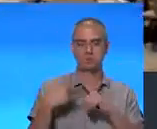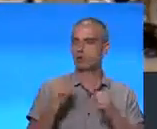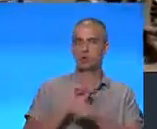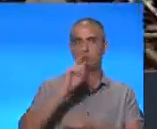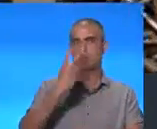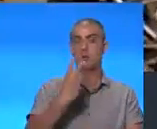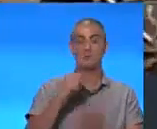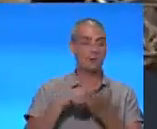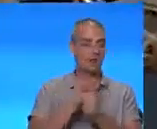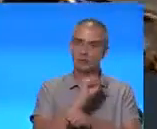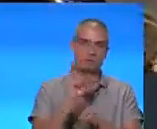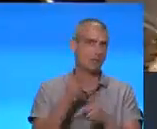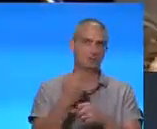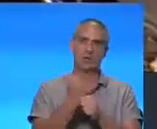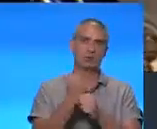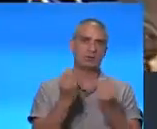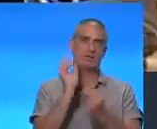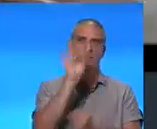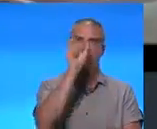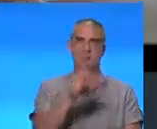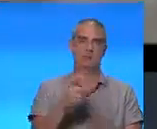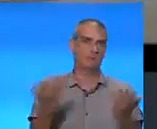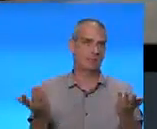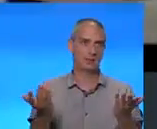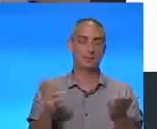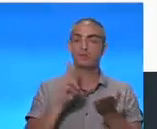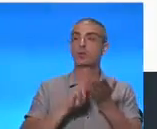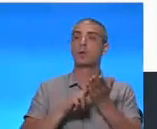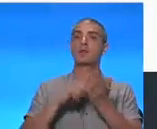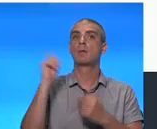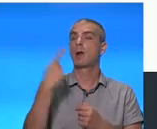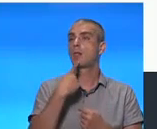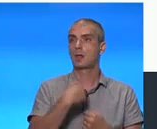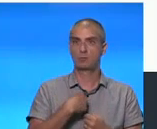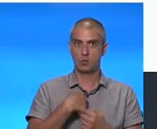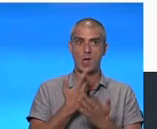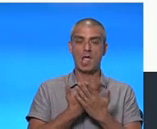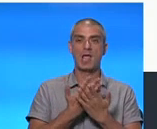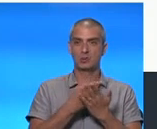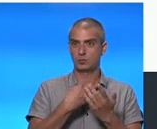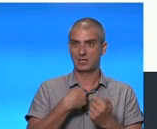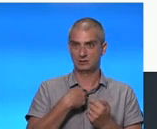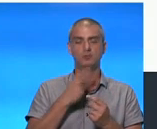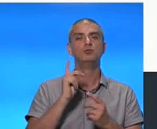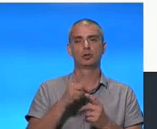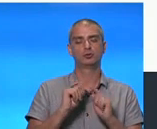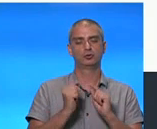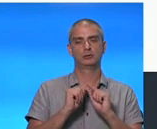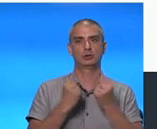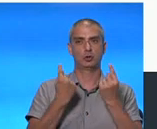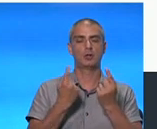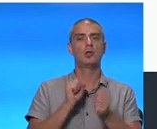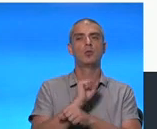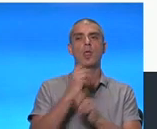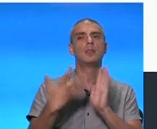ובהעדר תלונה לא ניתן לנקות צעדים נגד אדם מקופת חולים כללית נמסר בעדות המתועדת אצלנו יש שוני התלונה